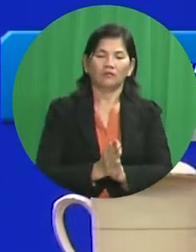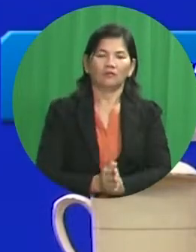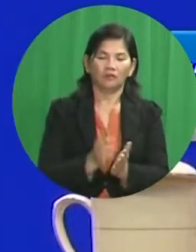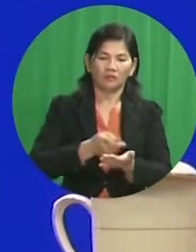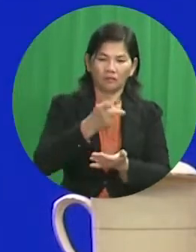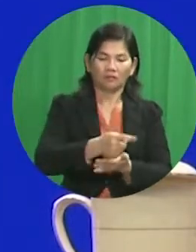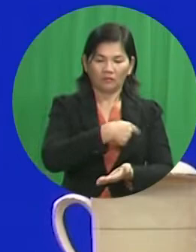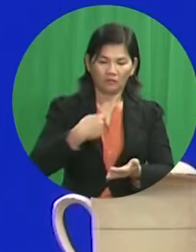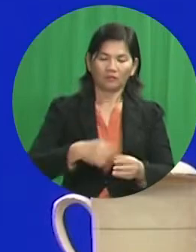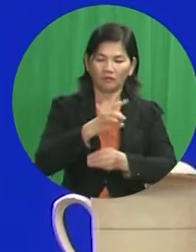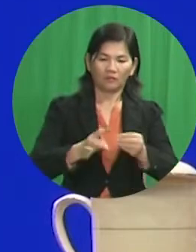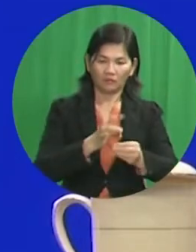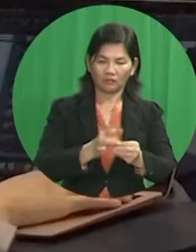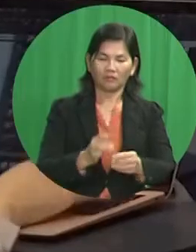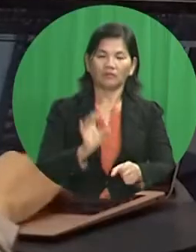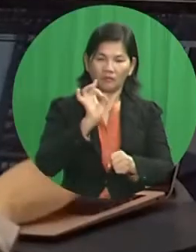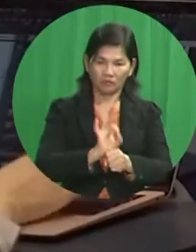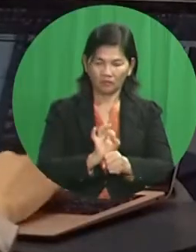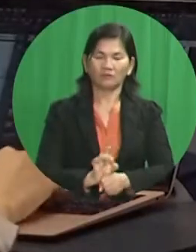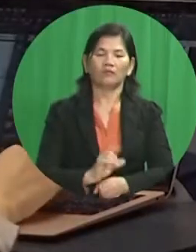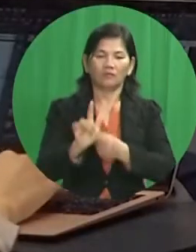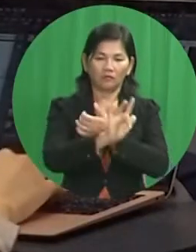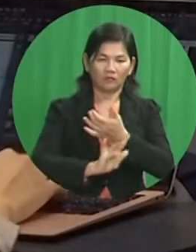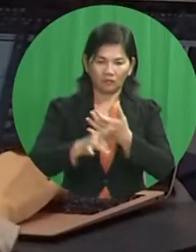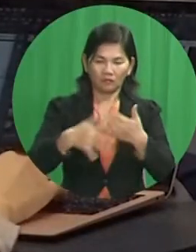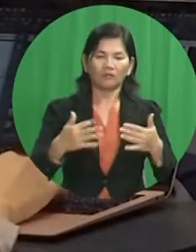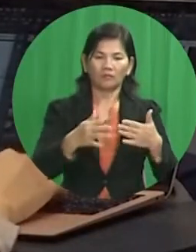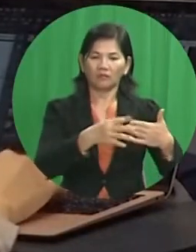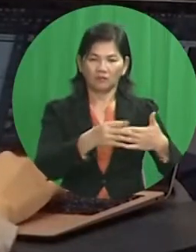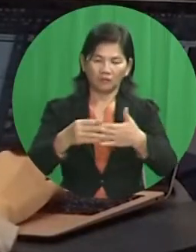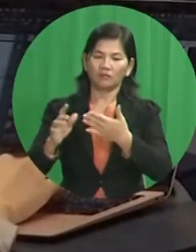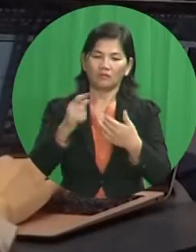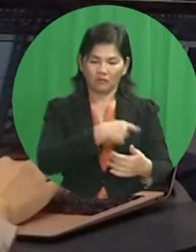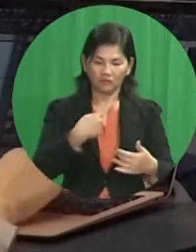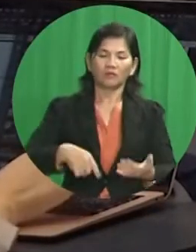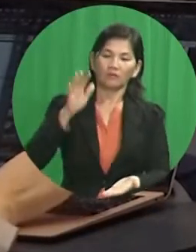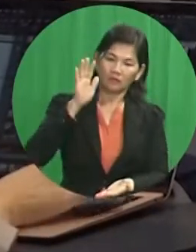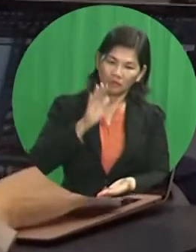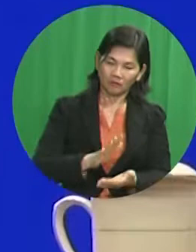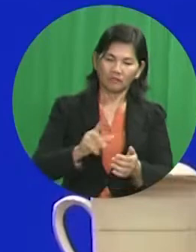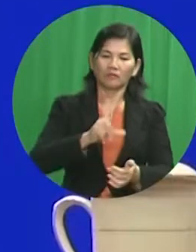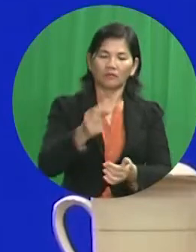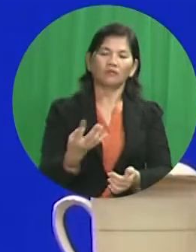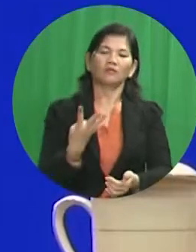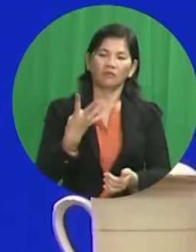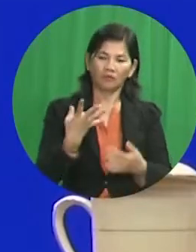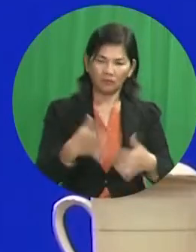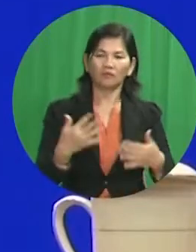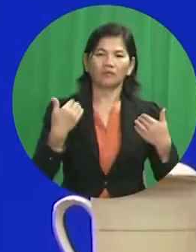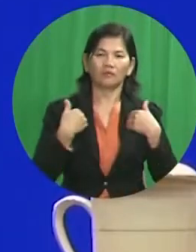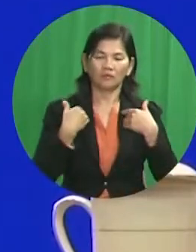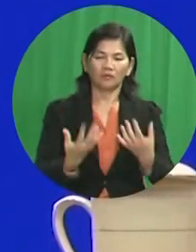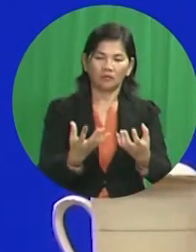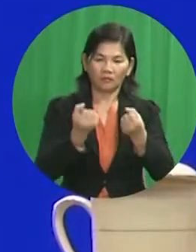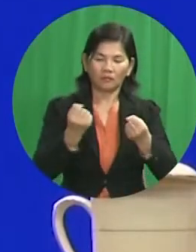ទេសចិនស្ដីពីបញ្ហាពាណិជ្ជកម្មបរទេសកំណើនការនាំចេញរបស់ប្រទេសចិនបានធ្លាក់ចុះនៅក្នុងខែមេសាដោយសារតែតម្រូវ